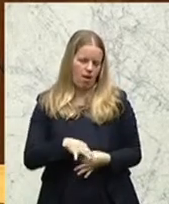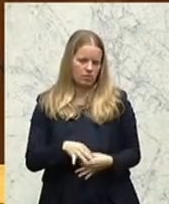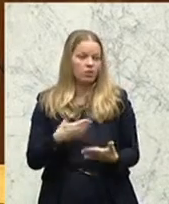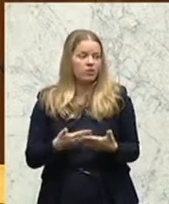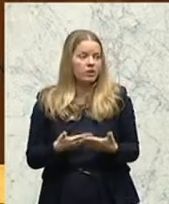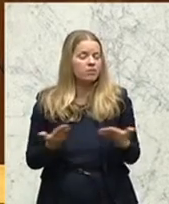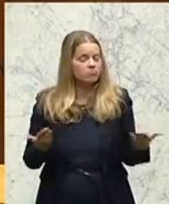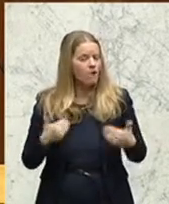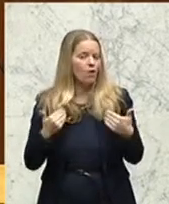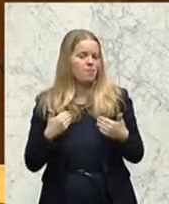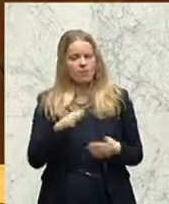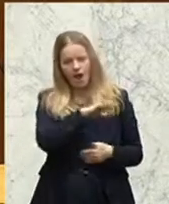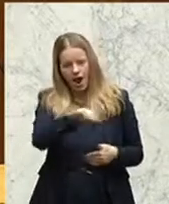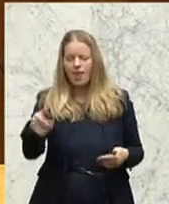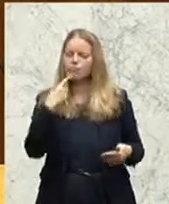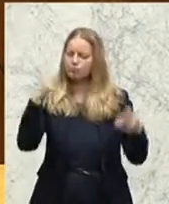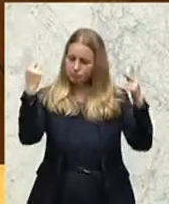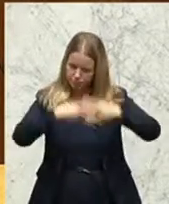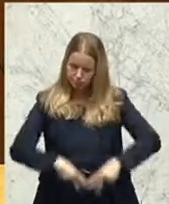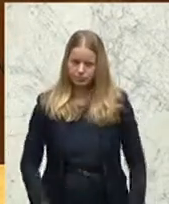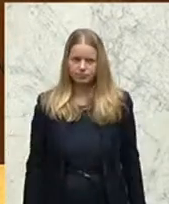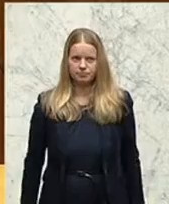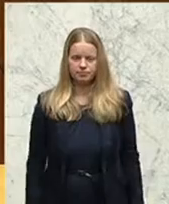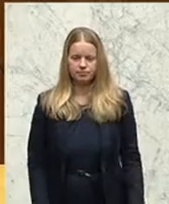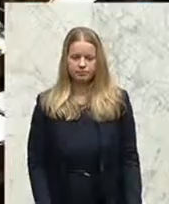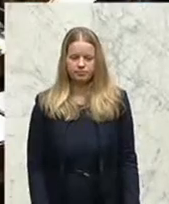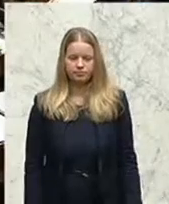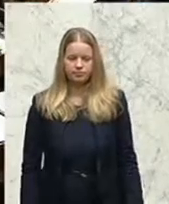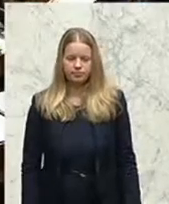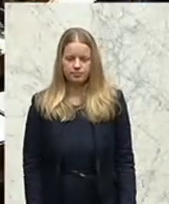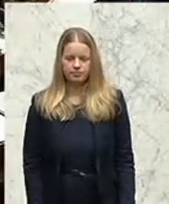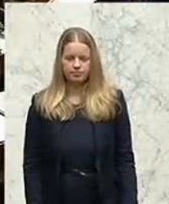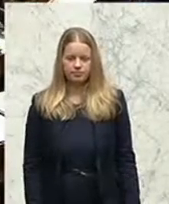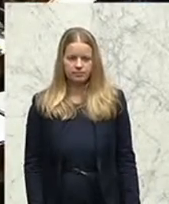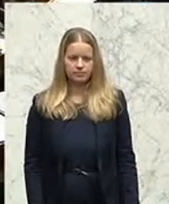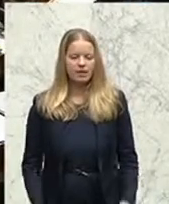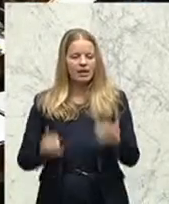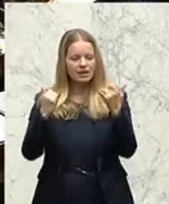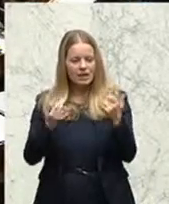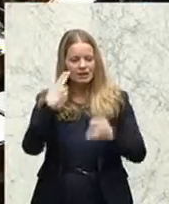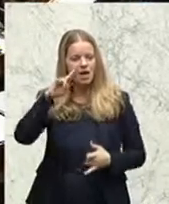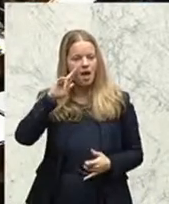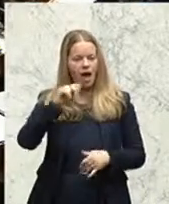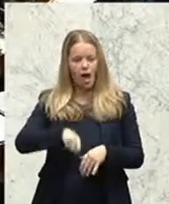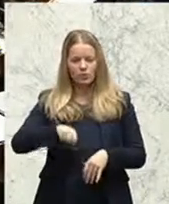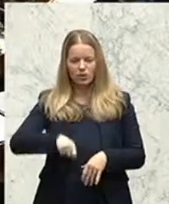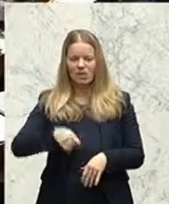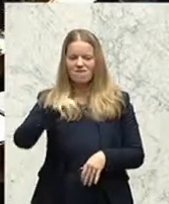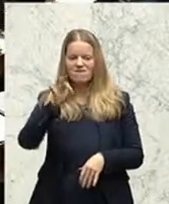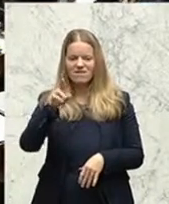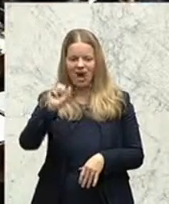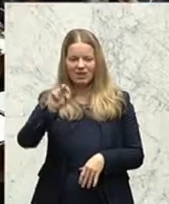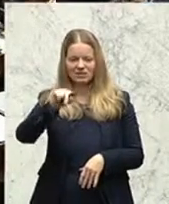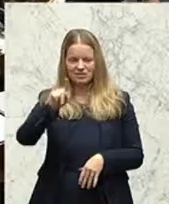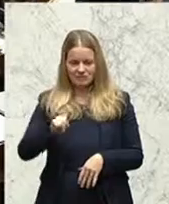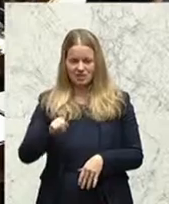Und ich würde mich freuen, wenn alle diesem zustimmen würden. Eine Vereinfachung statt der Normenflut sowie mehr